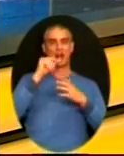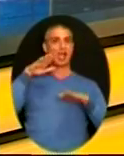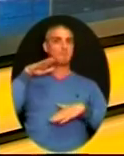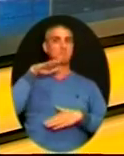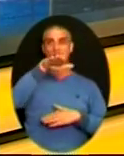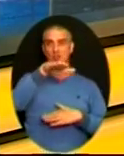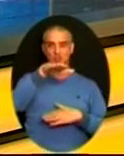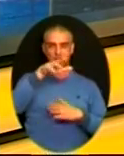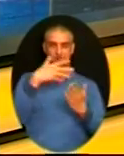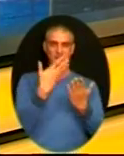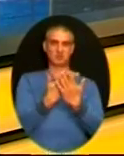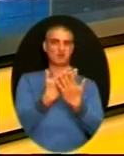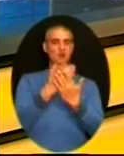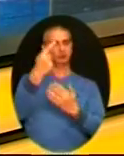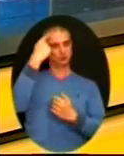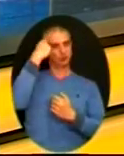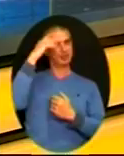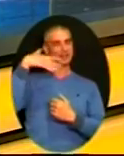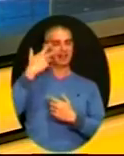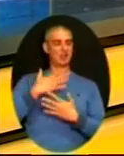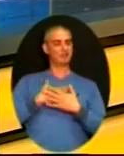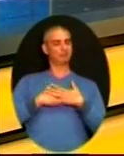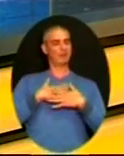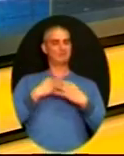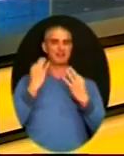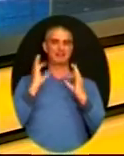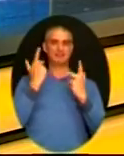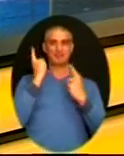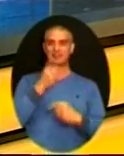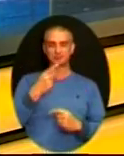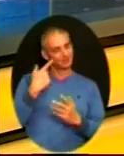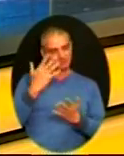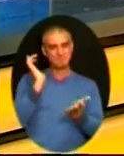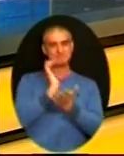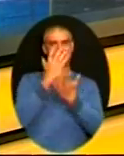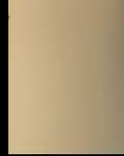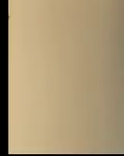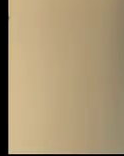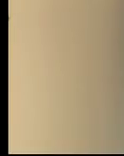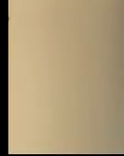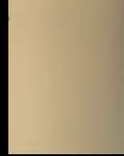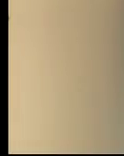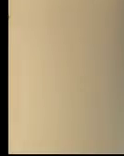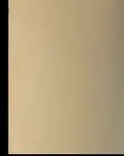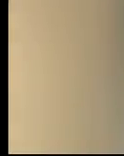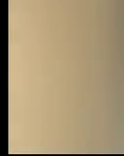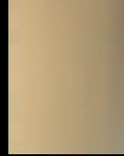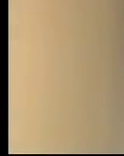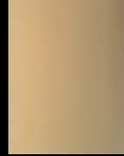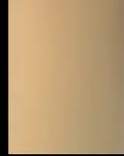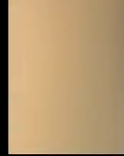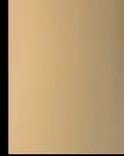המטוס והוכיח שהוא גם יודע להיות שרמנטי כשצריך. שיהיה במזל. סלם!